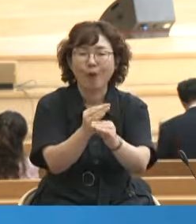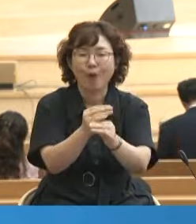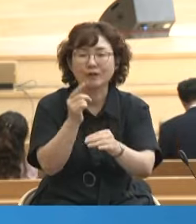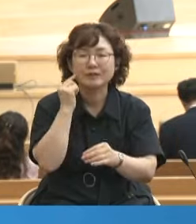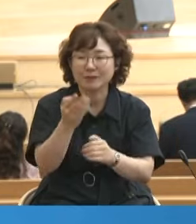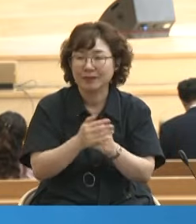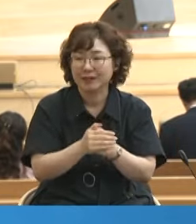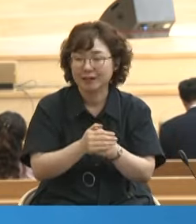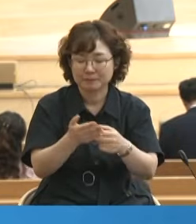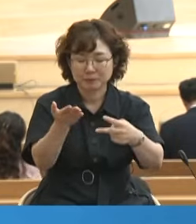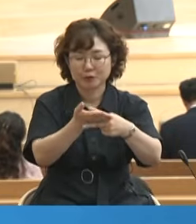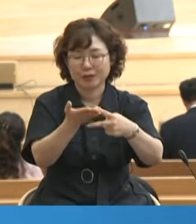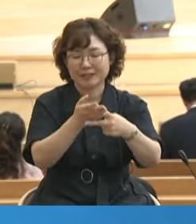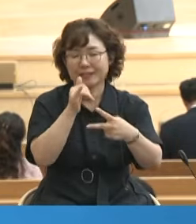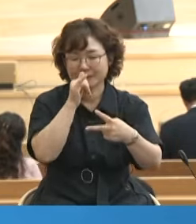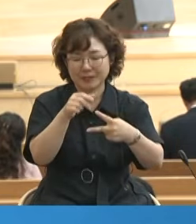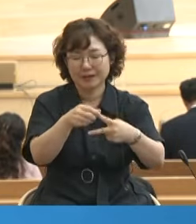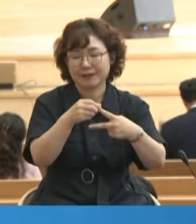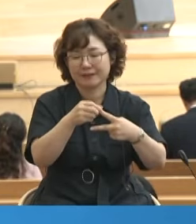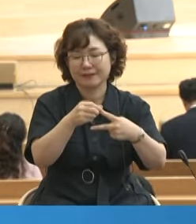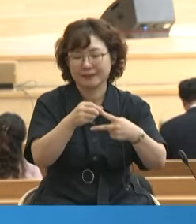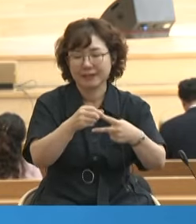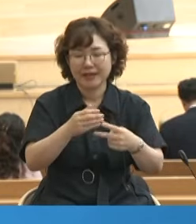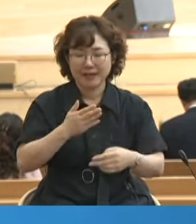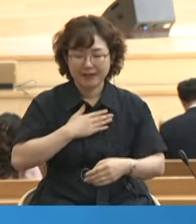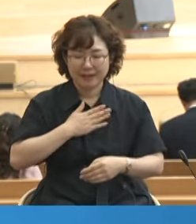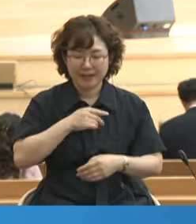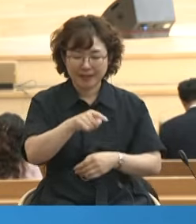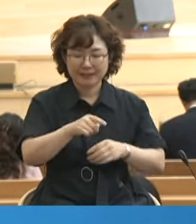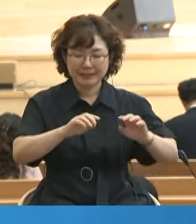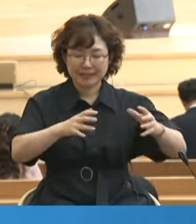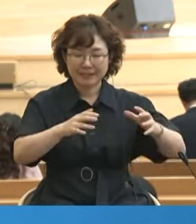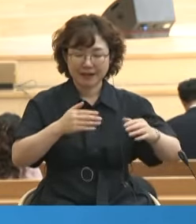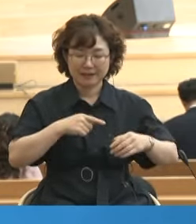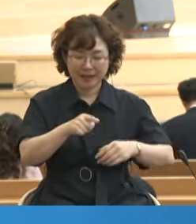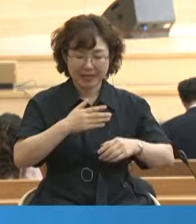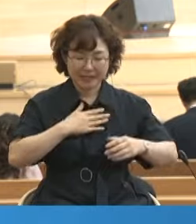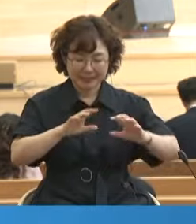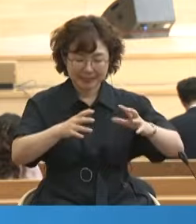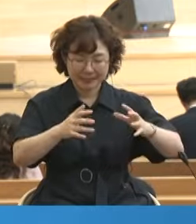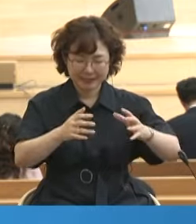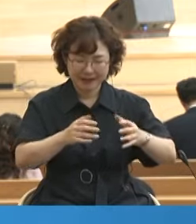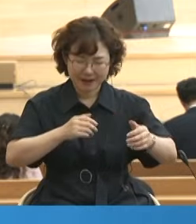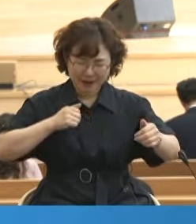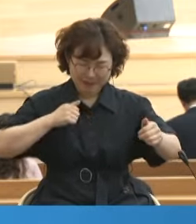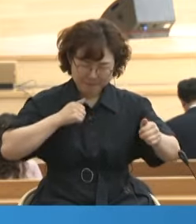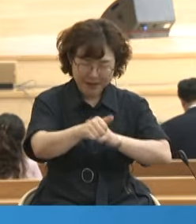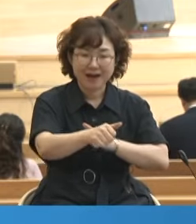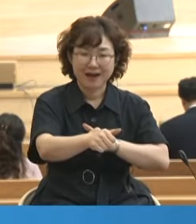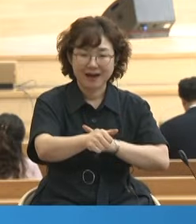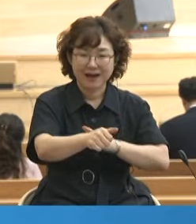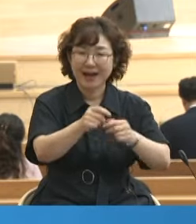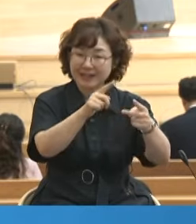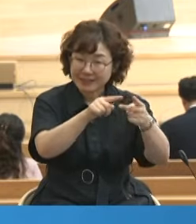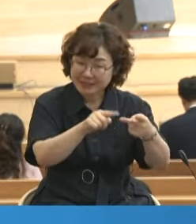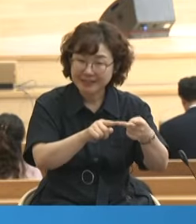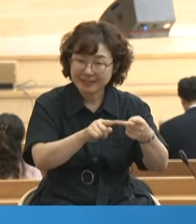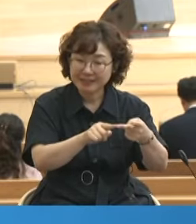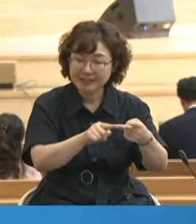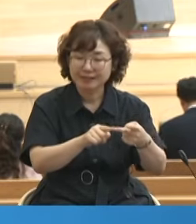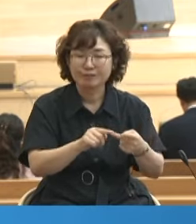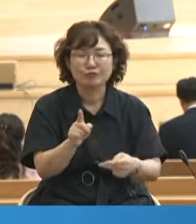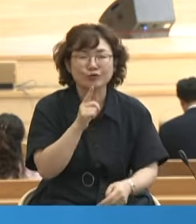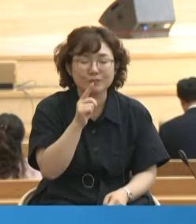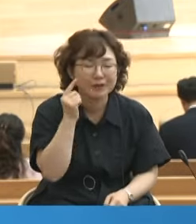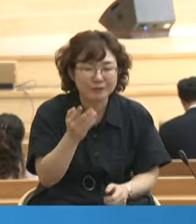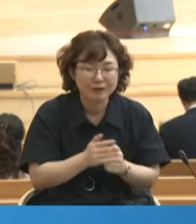가지. 하나는 뭐냐? 내가 이 세상 너머를 뚫고 나가든지. 그게 무슨